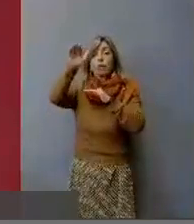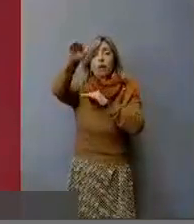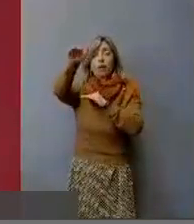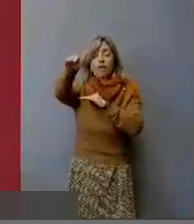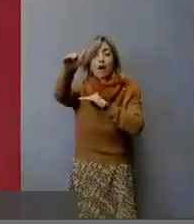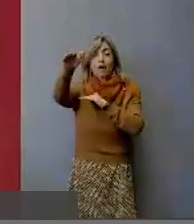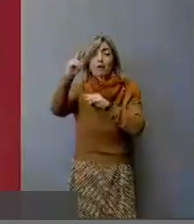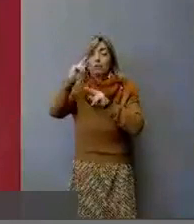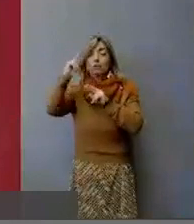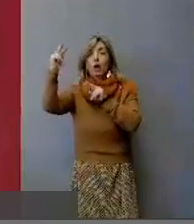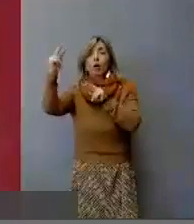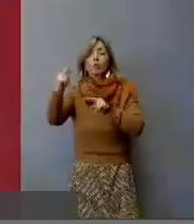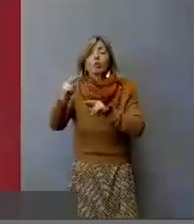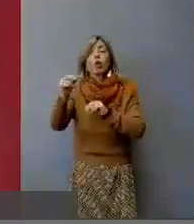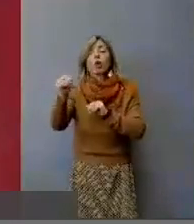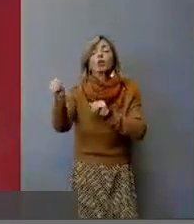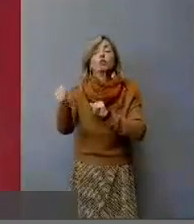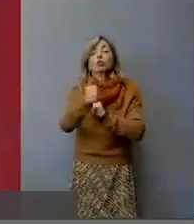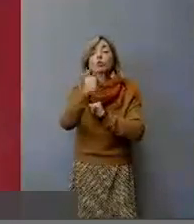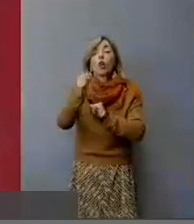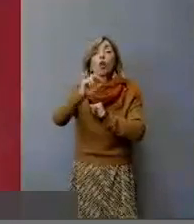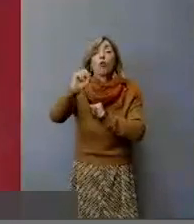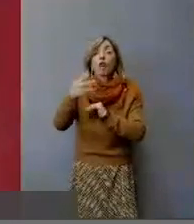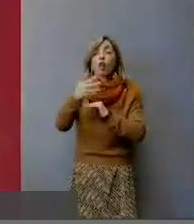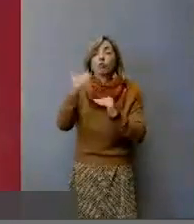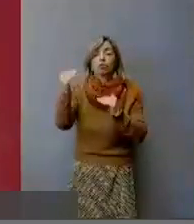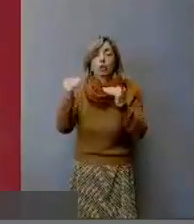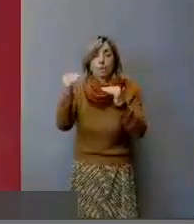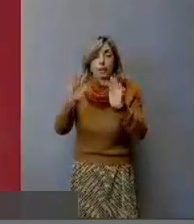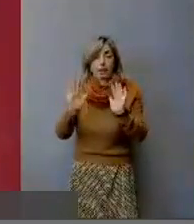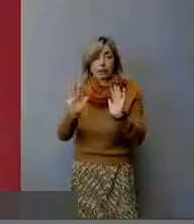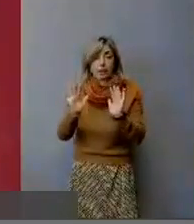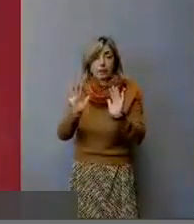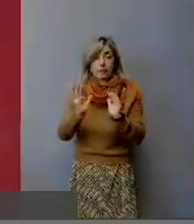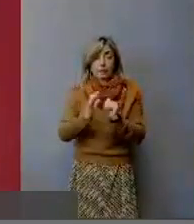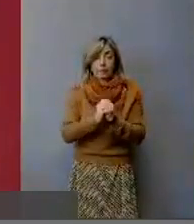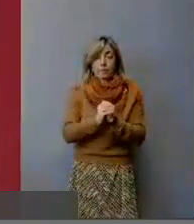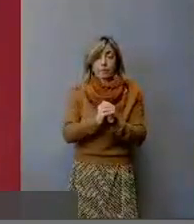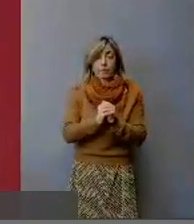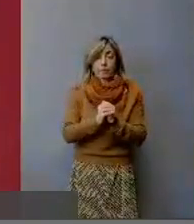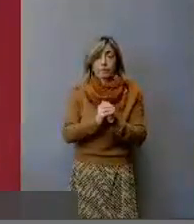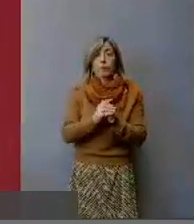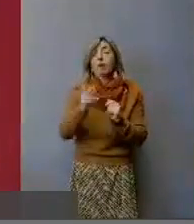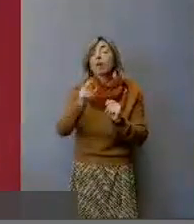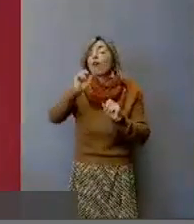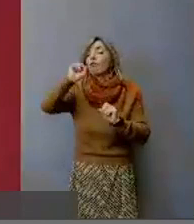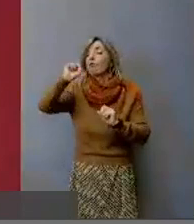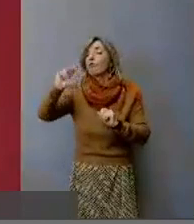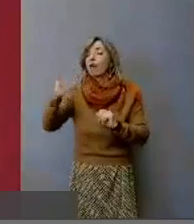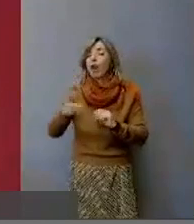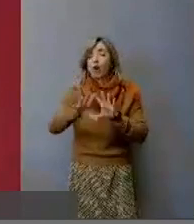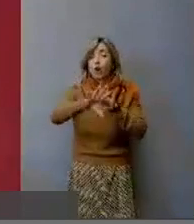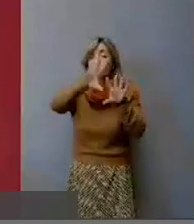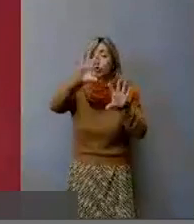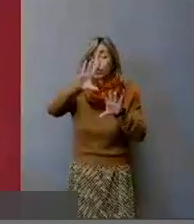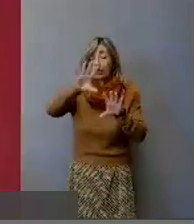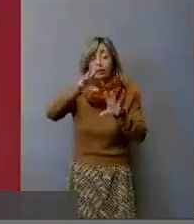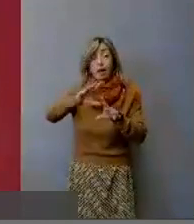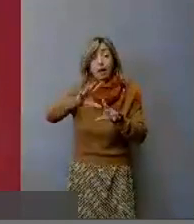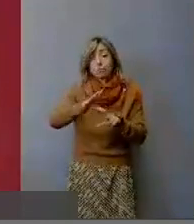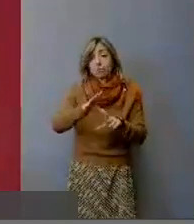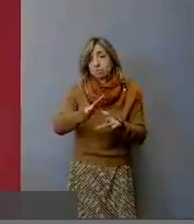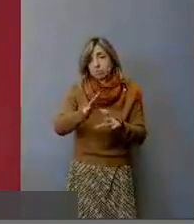la velocità media non la velocità diciamo in senso assoluto pertanto chiedo